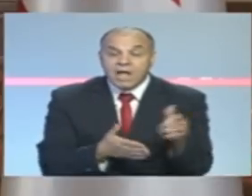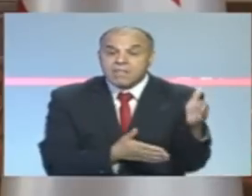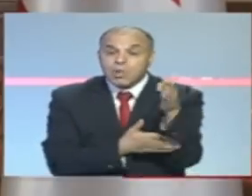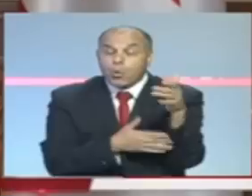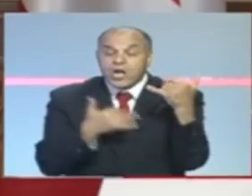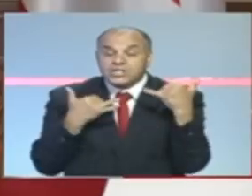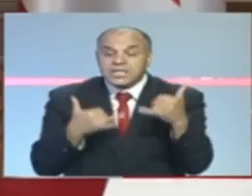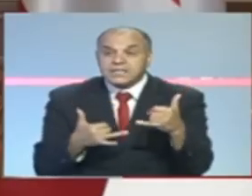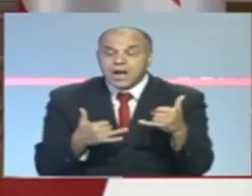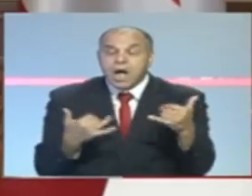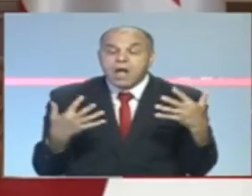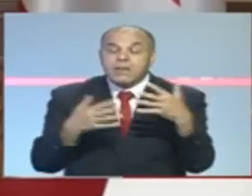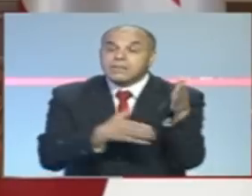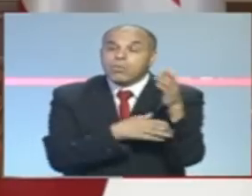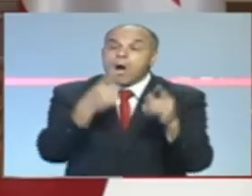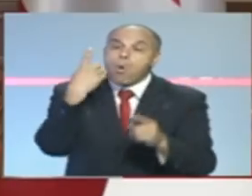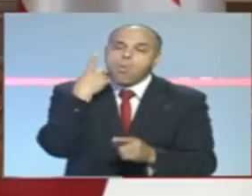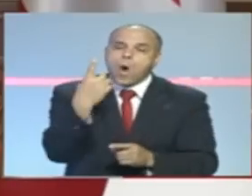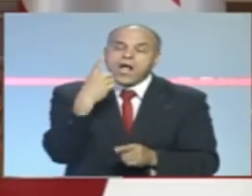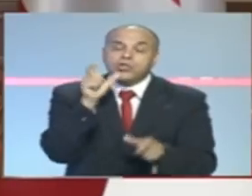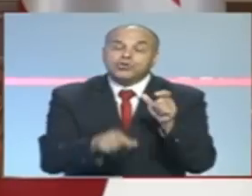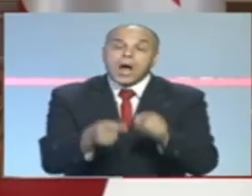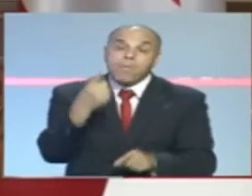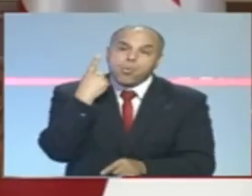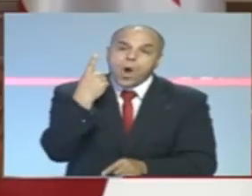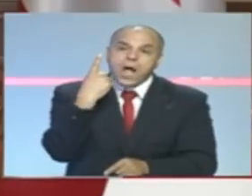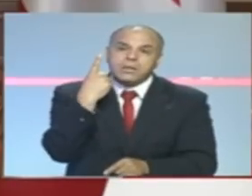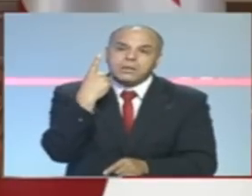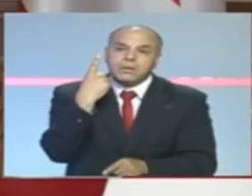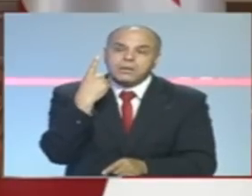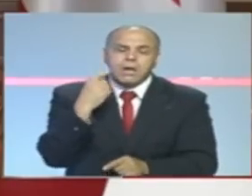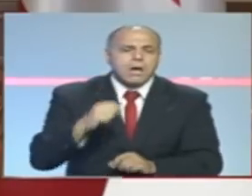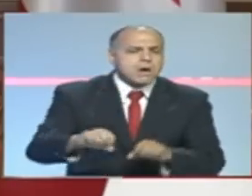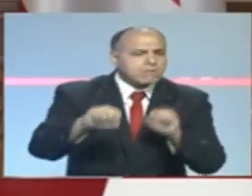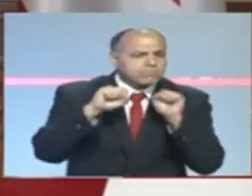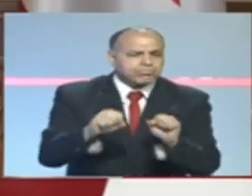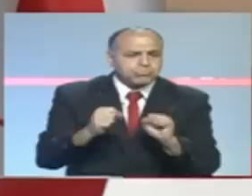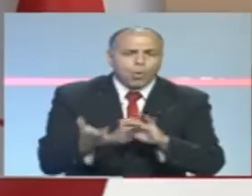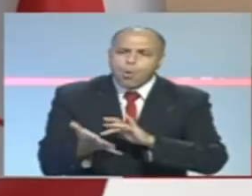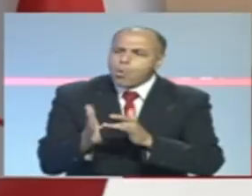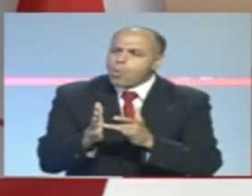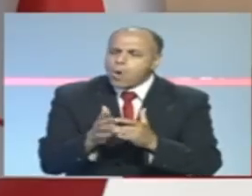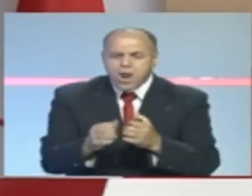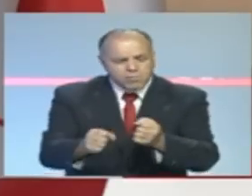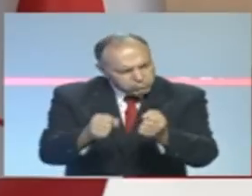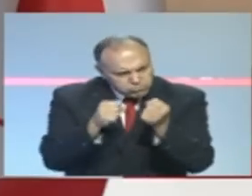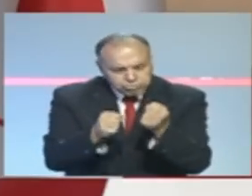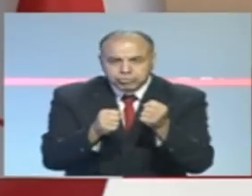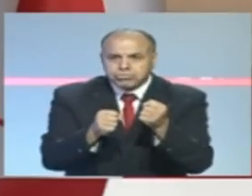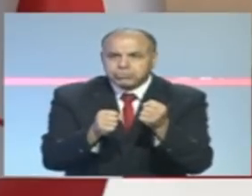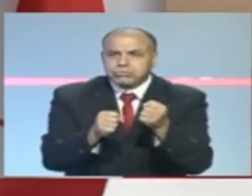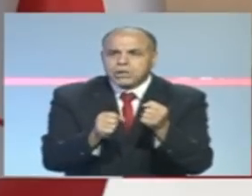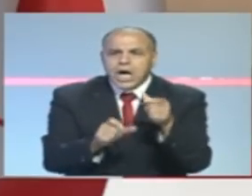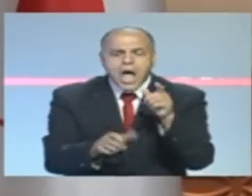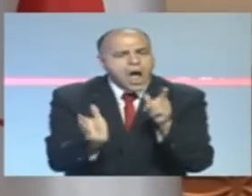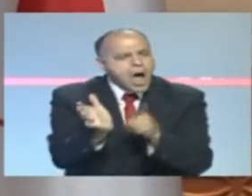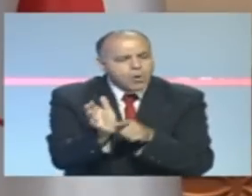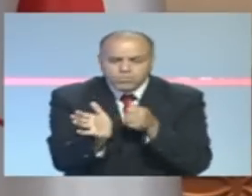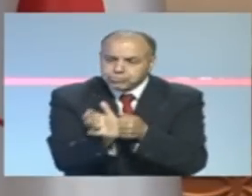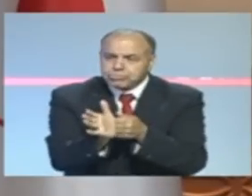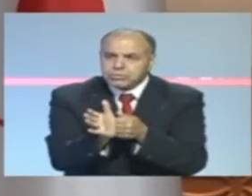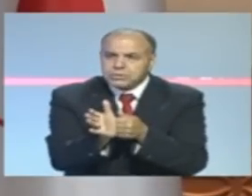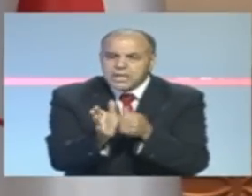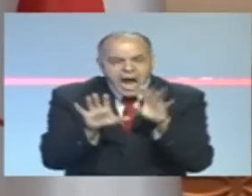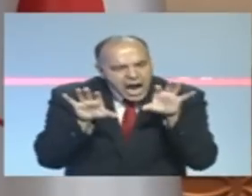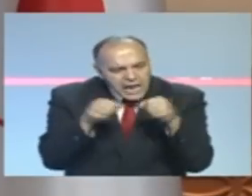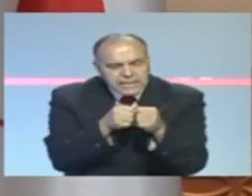دوله واحده موحده شعب واحد موحد بكل الوسائل تحللنا بها القانون بشان